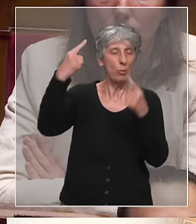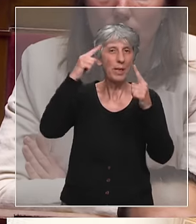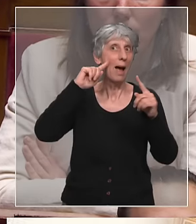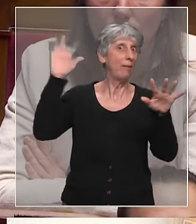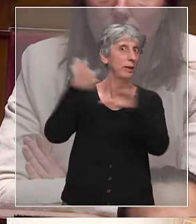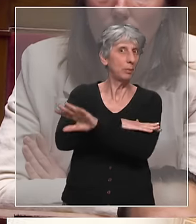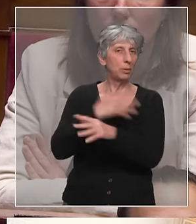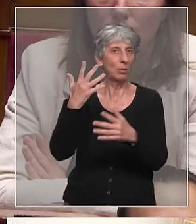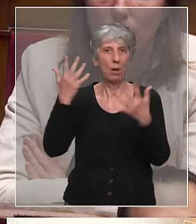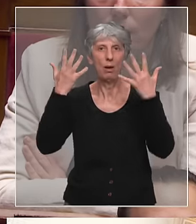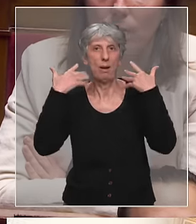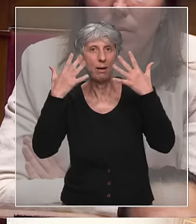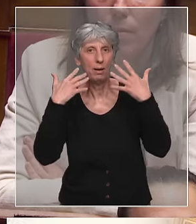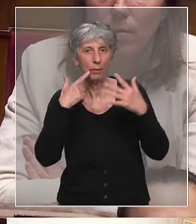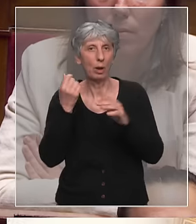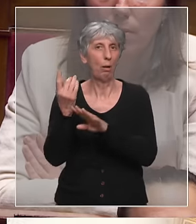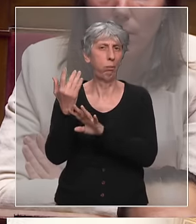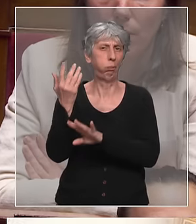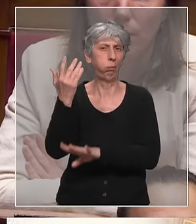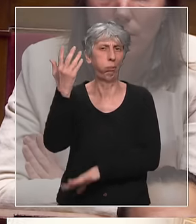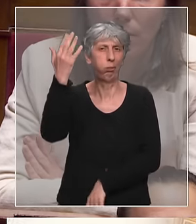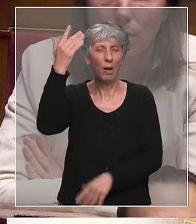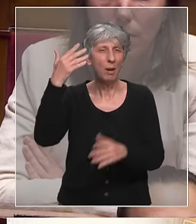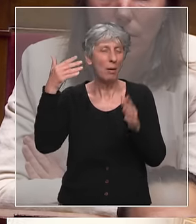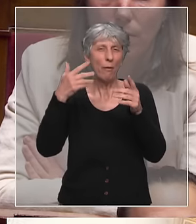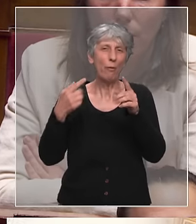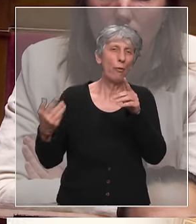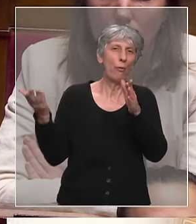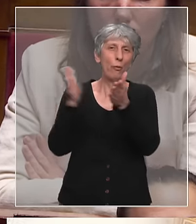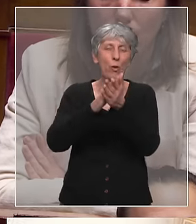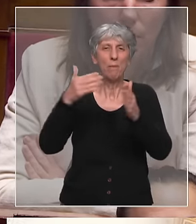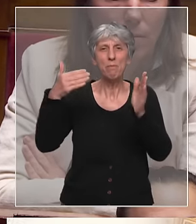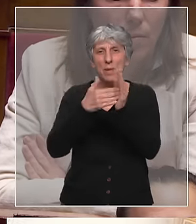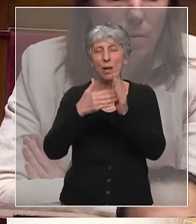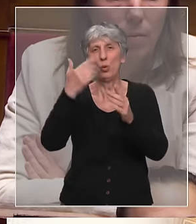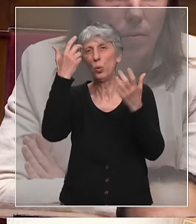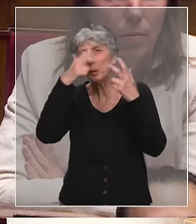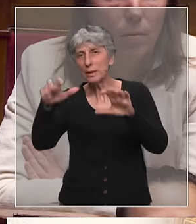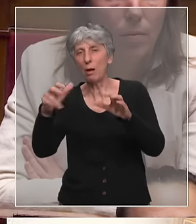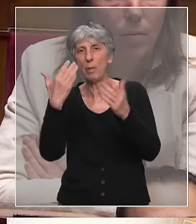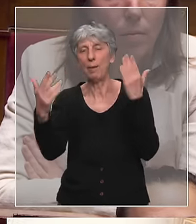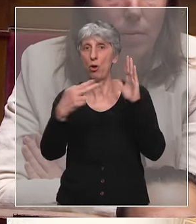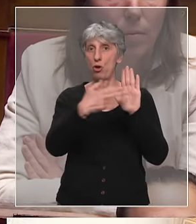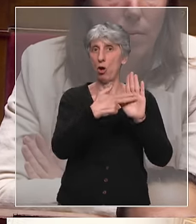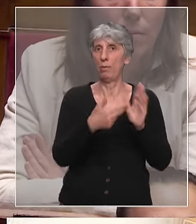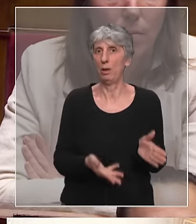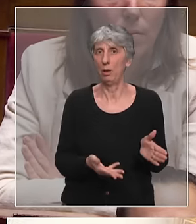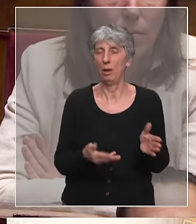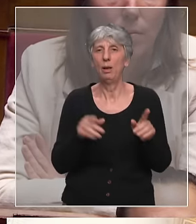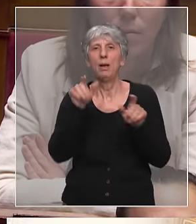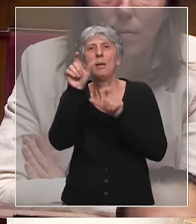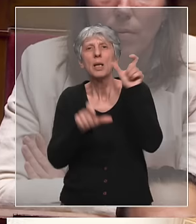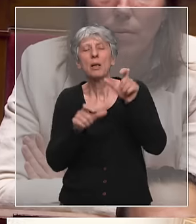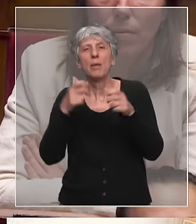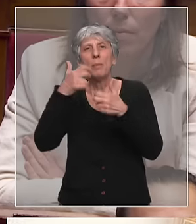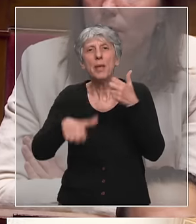l'air. Avec des rejets dans l'air supérieurs plus de 1800 fois aux normes. On se rend compte aussi que les travailleurs du site de Pierre-Bénite